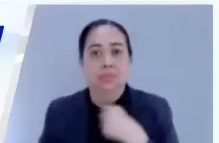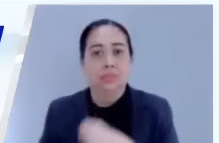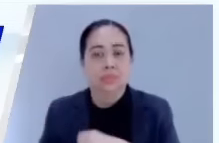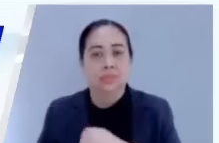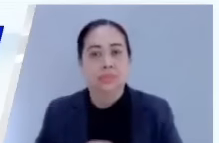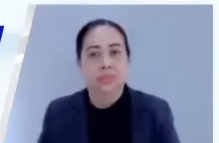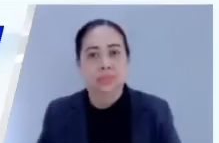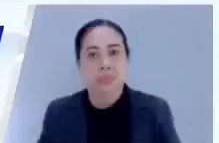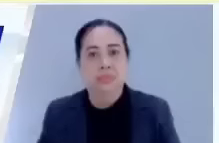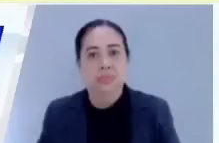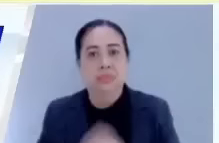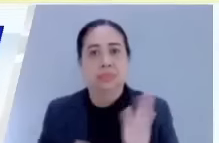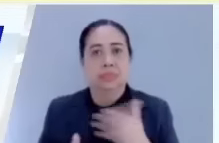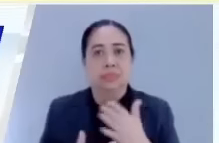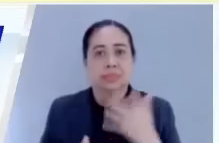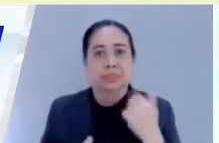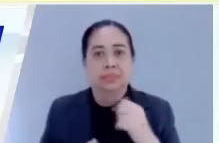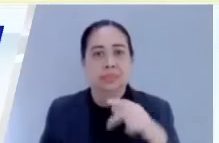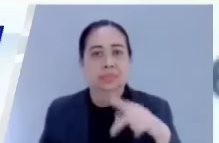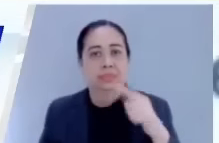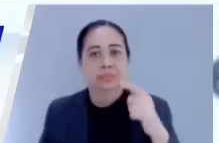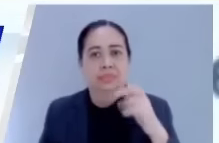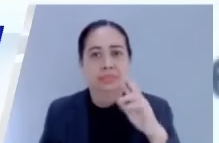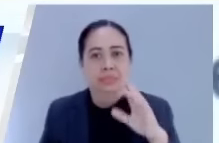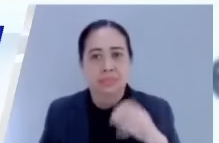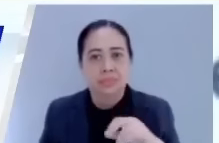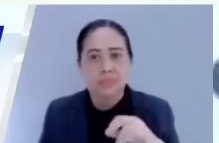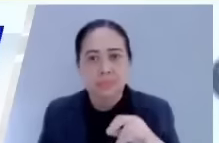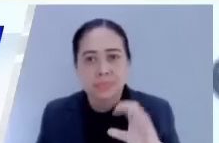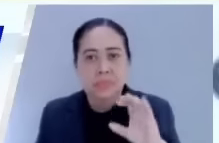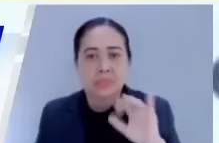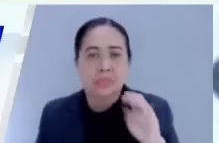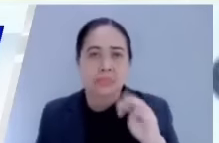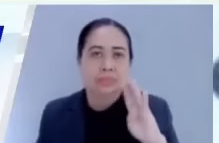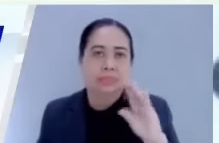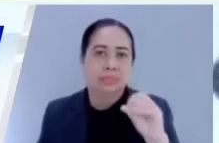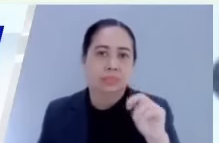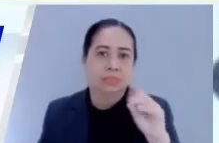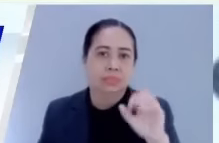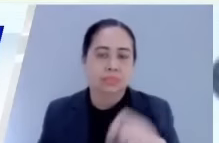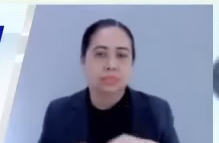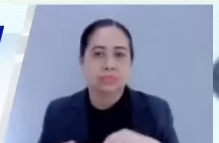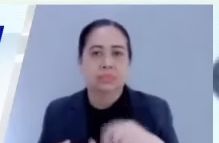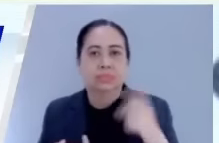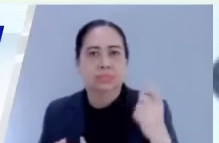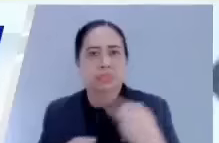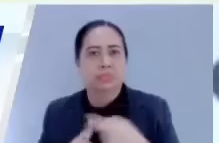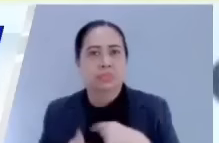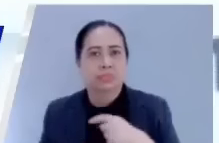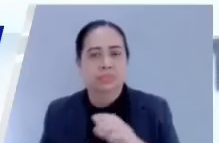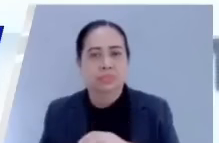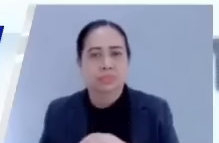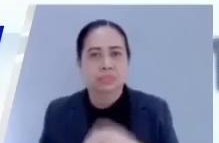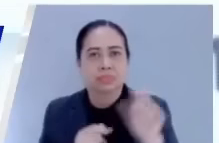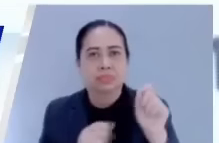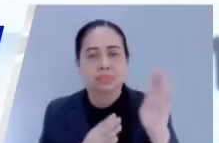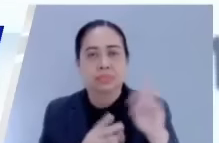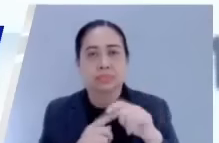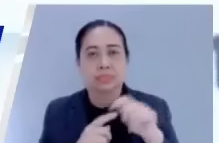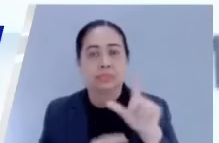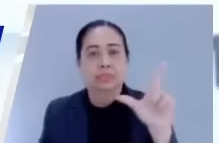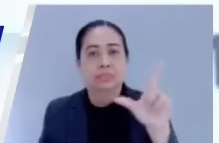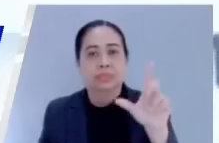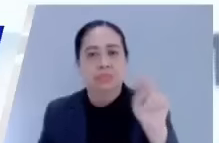at dating Pagcor Board Director Jimmy Bondok, Junbert Guillagayuma na taga-Higaynon Tribe sa Lanao del Norte at preacher